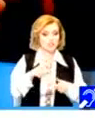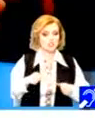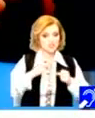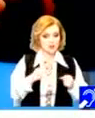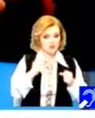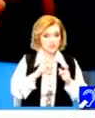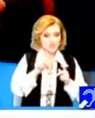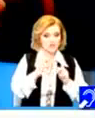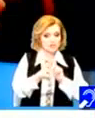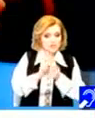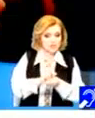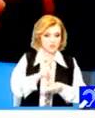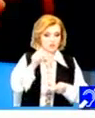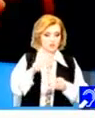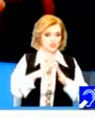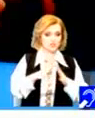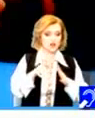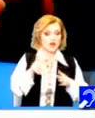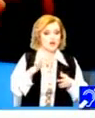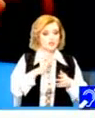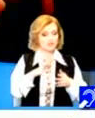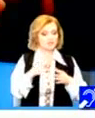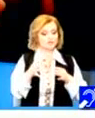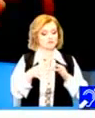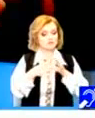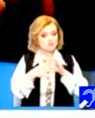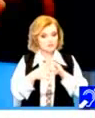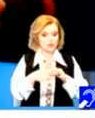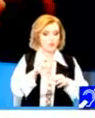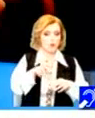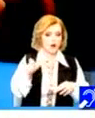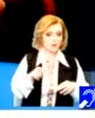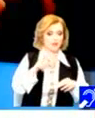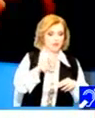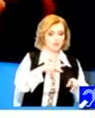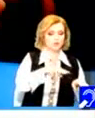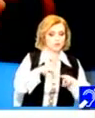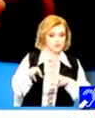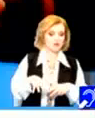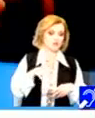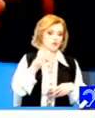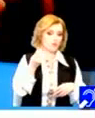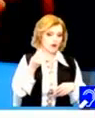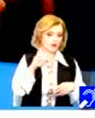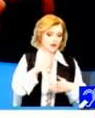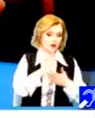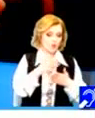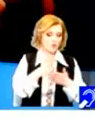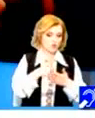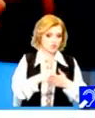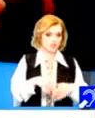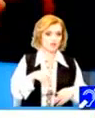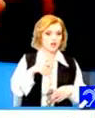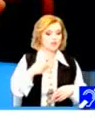Ei sunt o punte de comunicare între cetățeni și primărie și monitorizează cheltuielile bugetare. Vor drumuri mai bune, apă și canalizare,